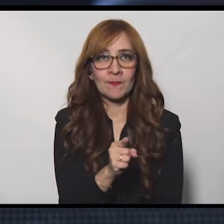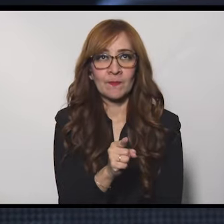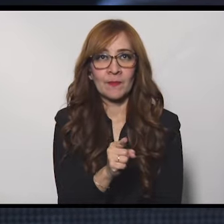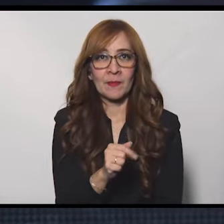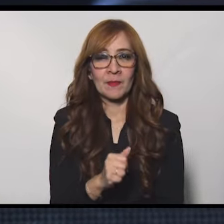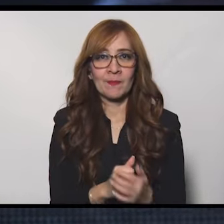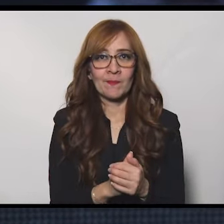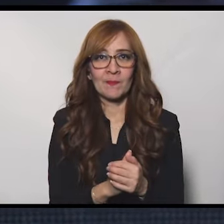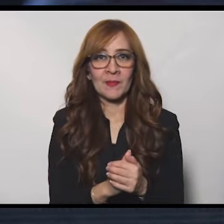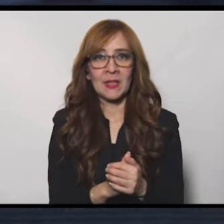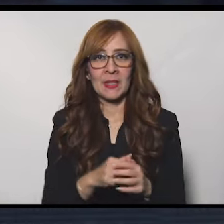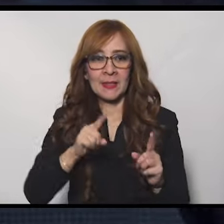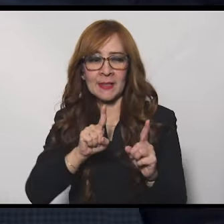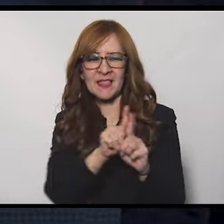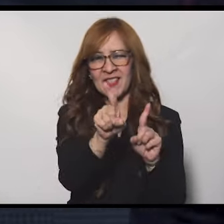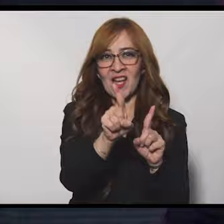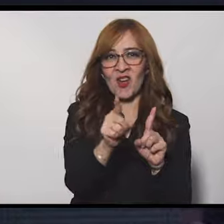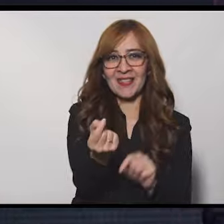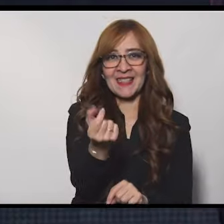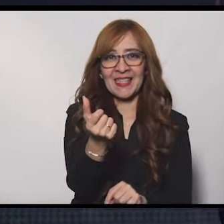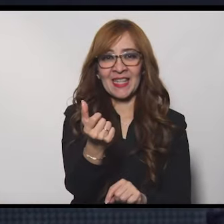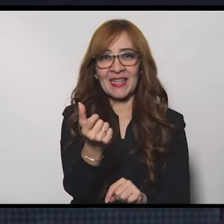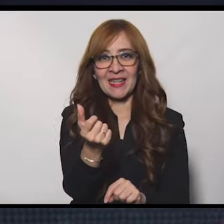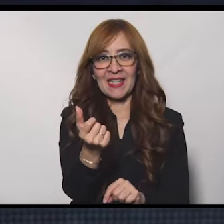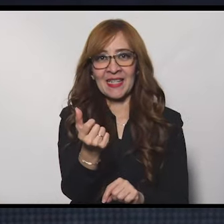Senggol dikit resign.